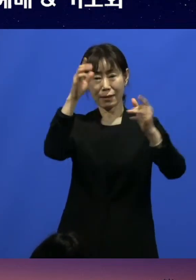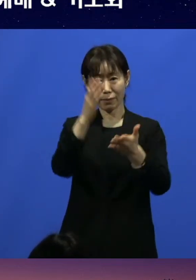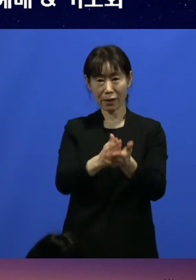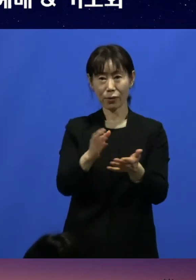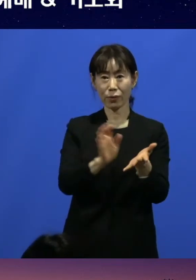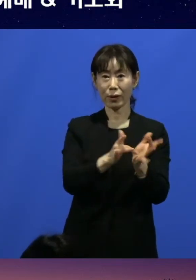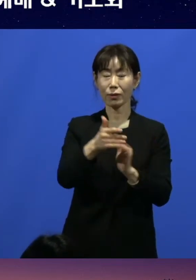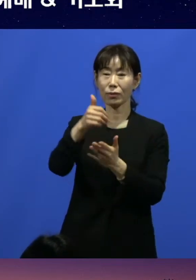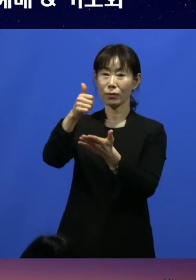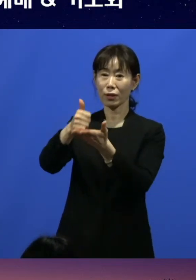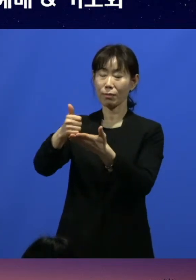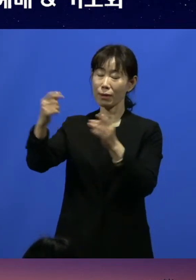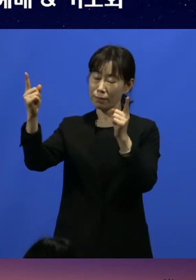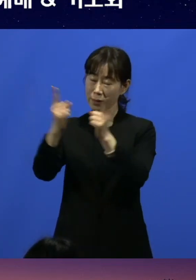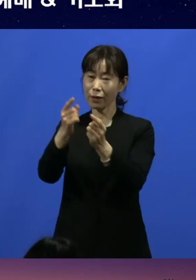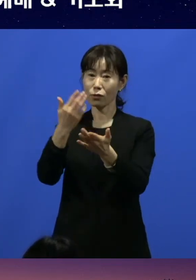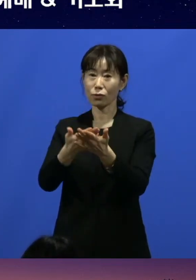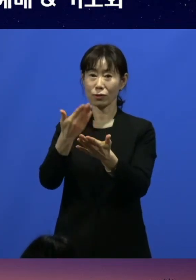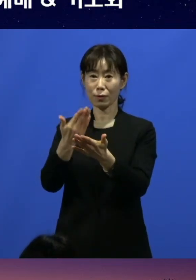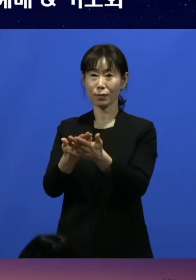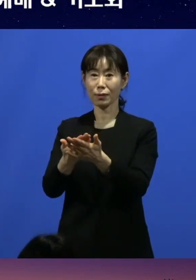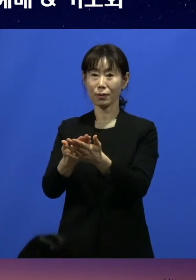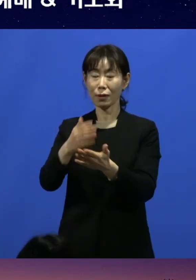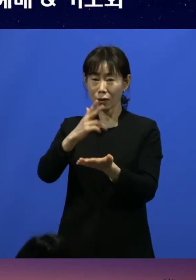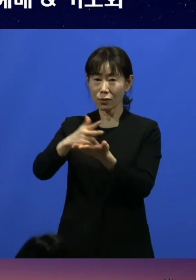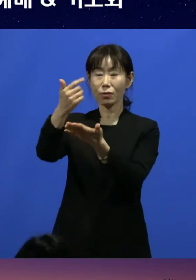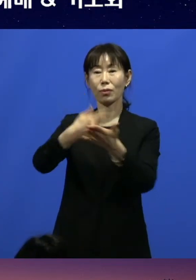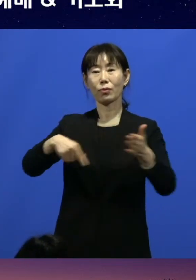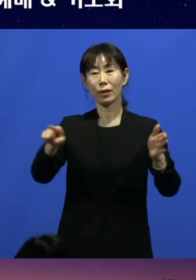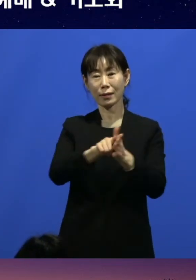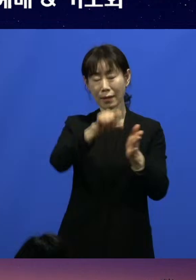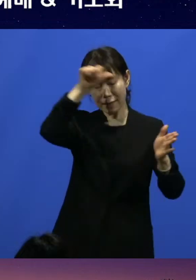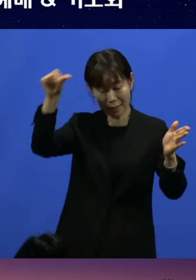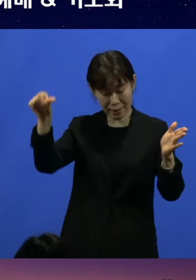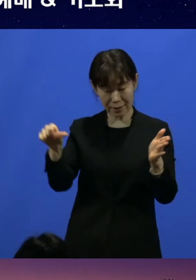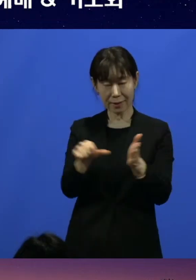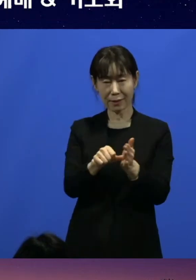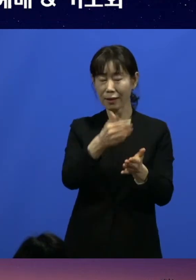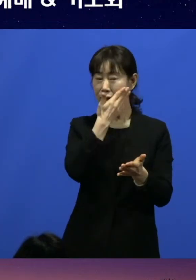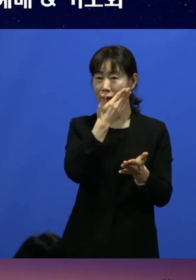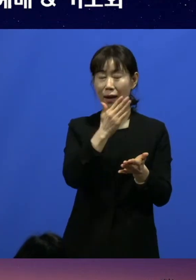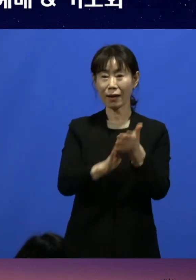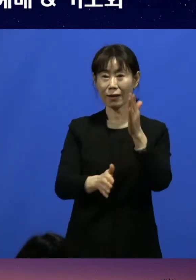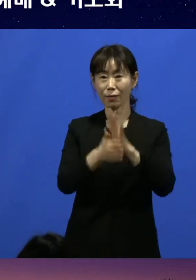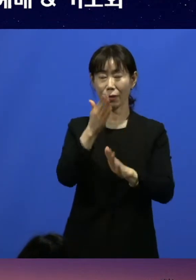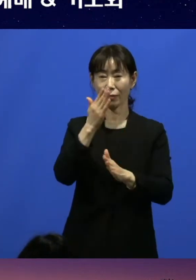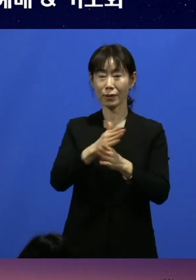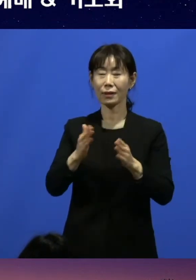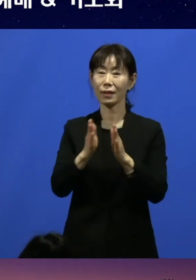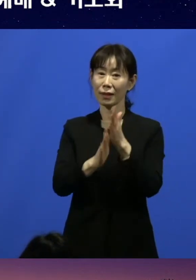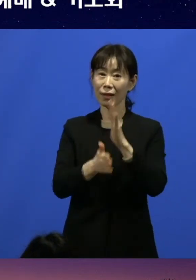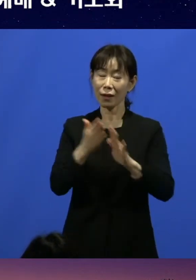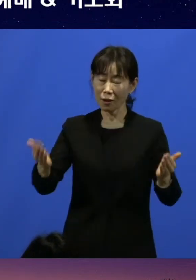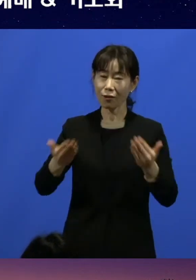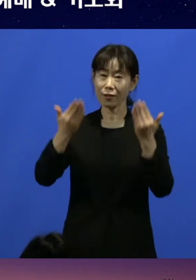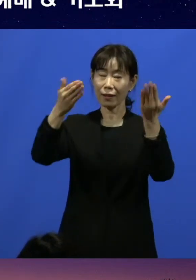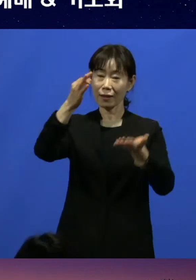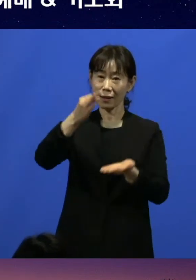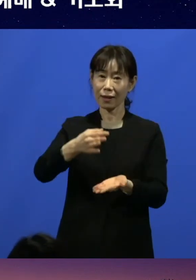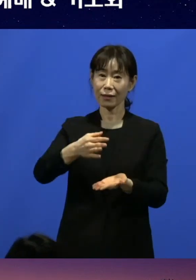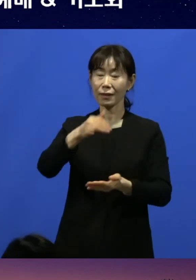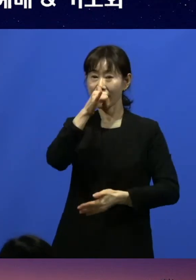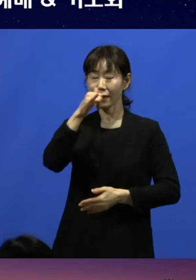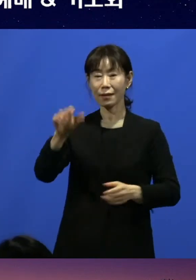여기게 하여 주시옵소서. 주님을 위하여 우리의 인생을 아낌없이 쏟아붓는 가장 가치 있는 삶을 살게